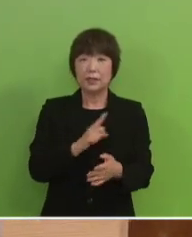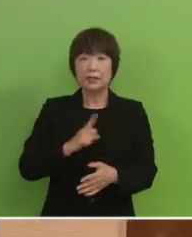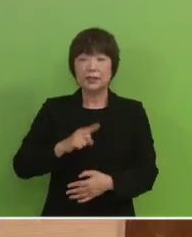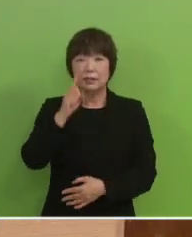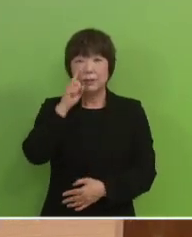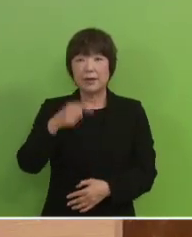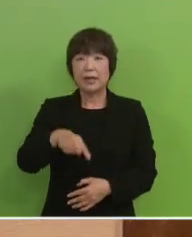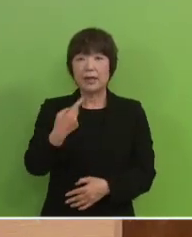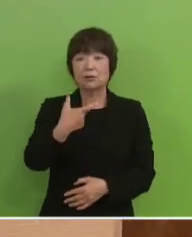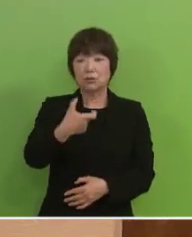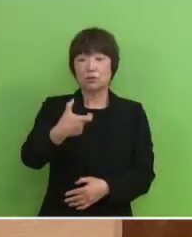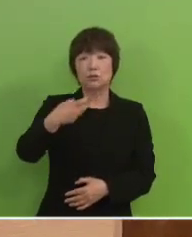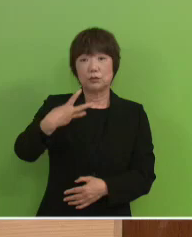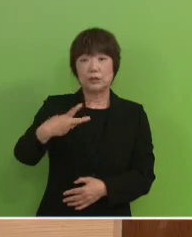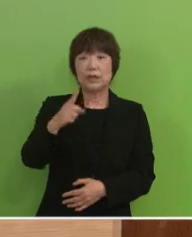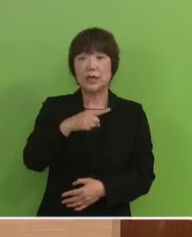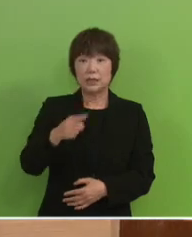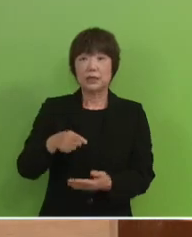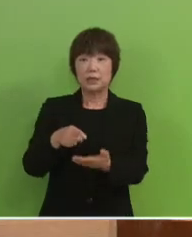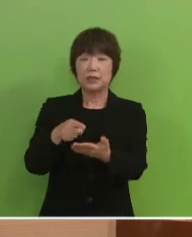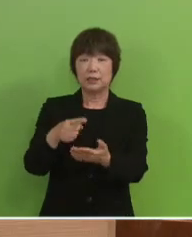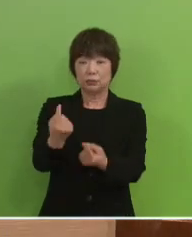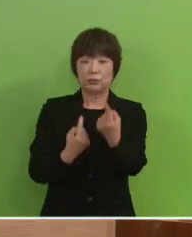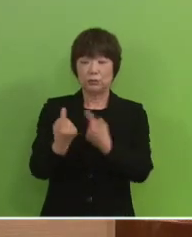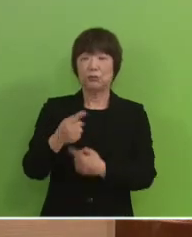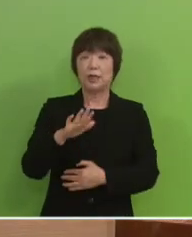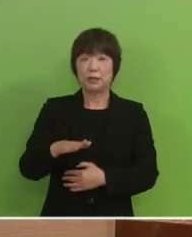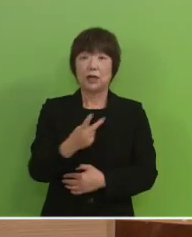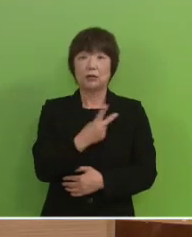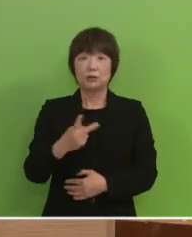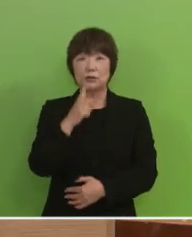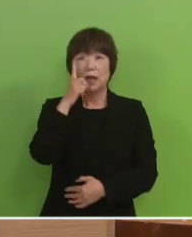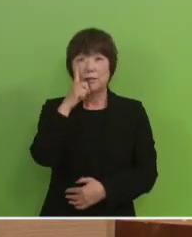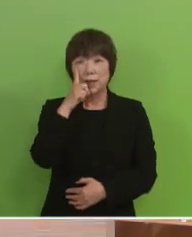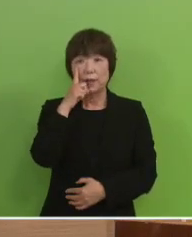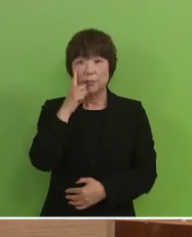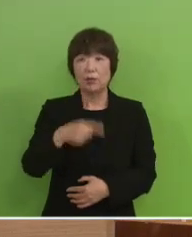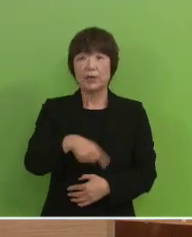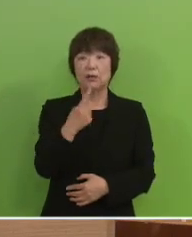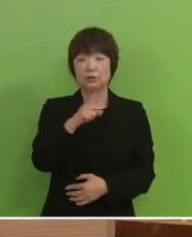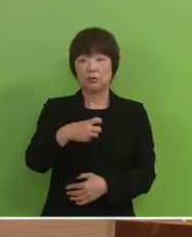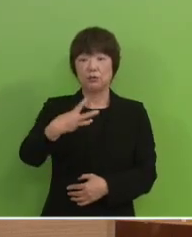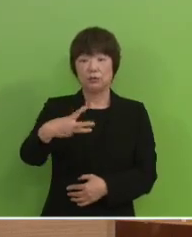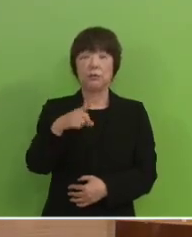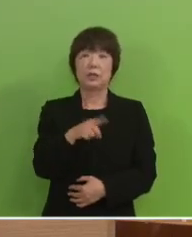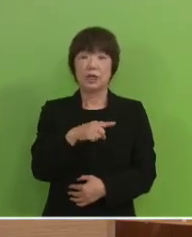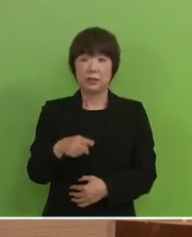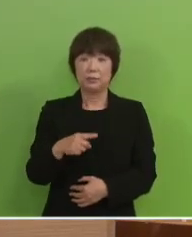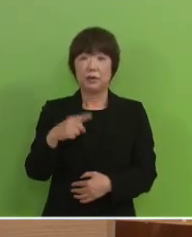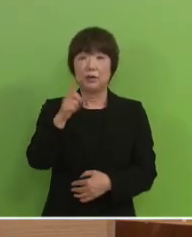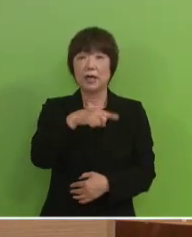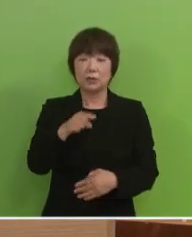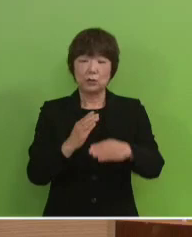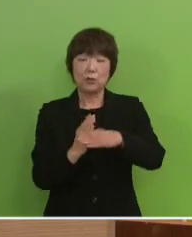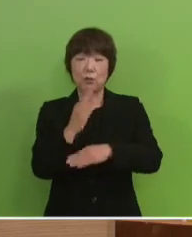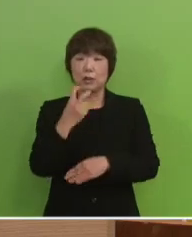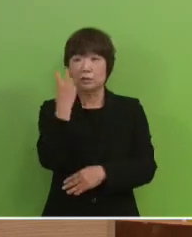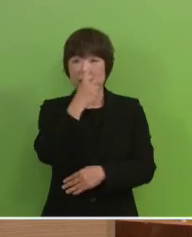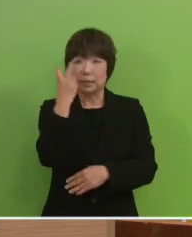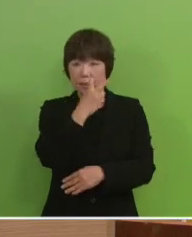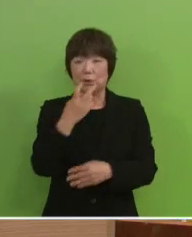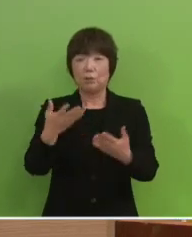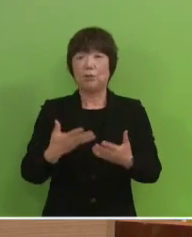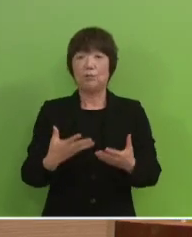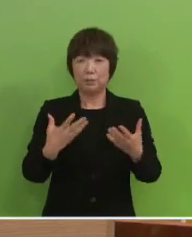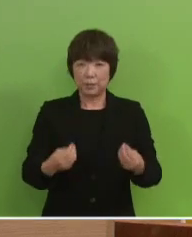163名でございましたが2日目も113名100名を超える検査を受けていただいており